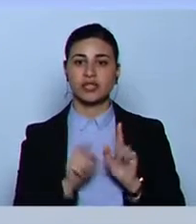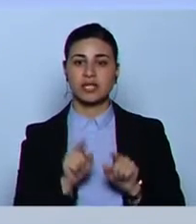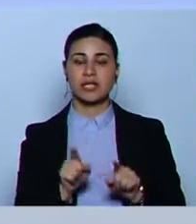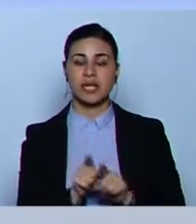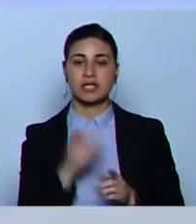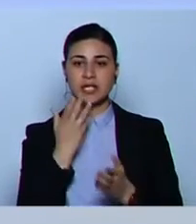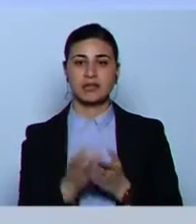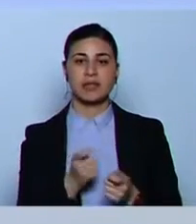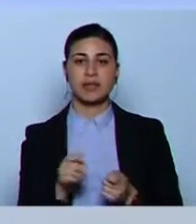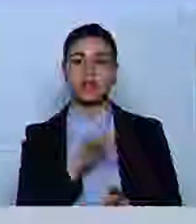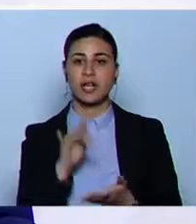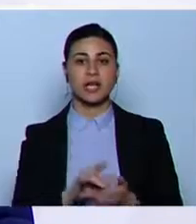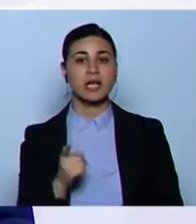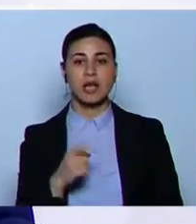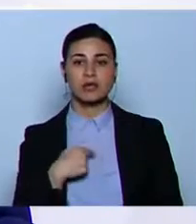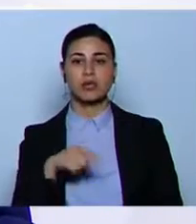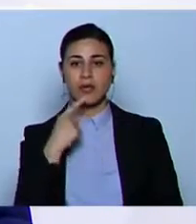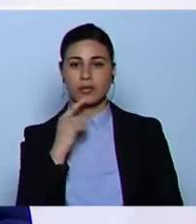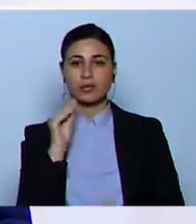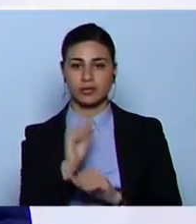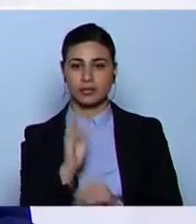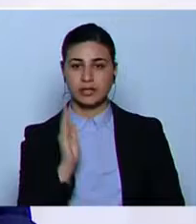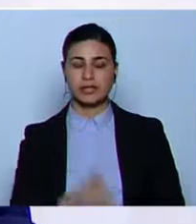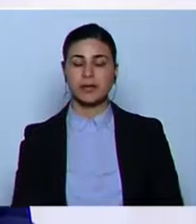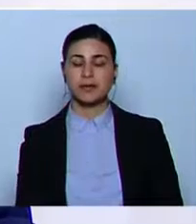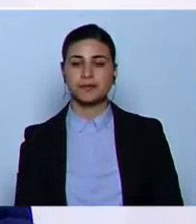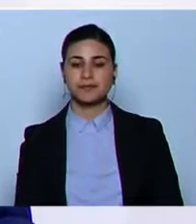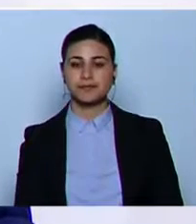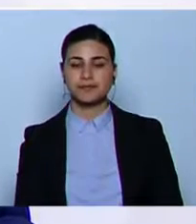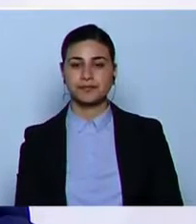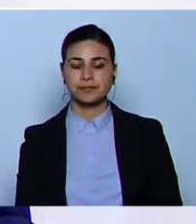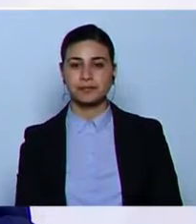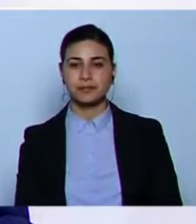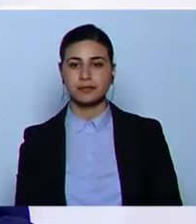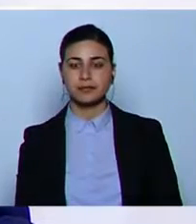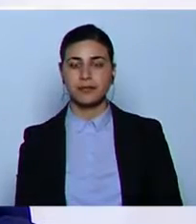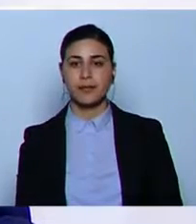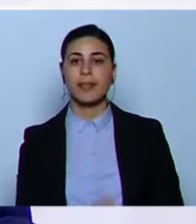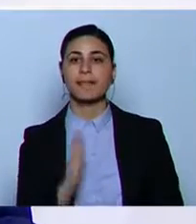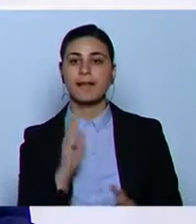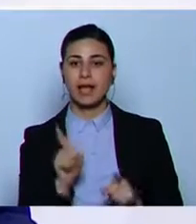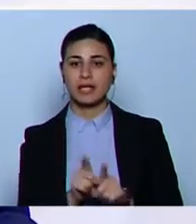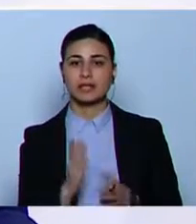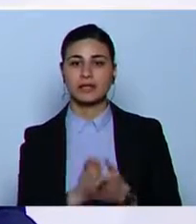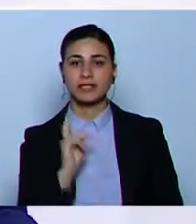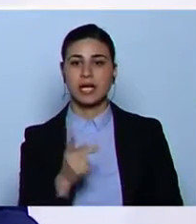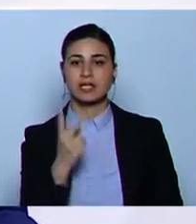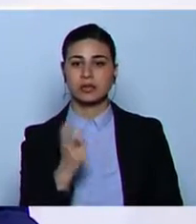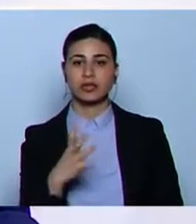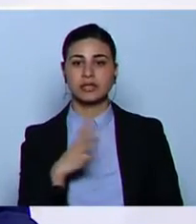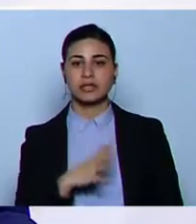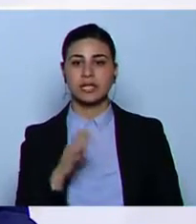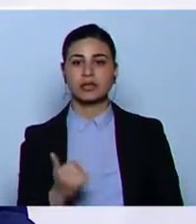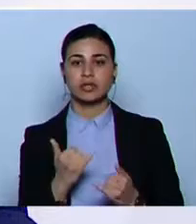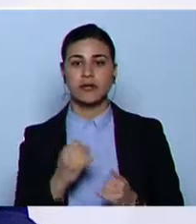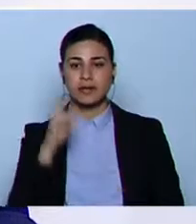წოდებული თვითმმართველი ქალაქია. რატო ეგრეთ წოდებული, ამასაც დავაკონკრეტებ. მაგრამ ასევე არის 1200 საქართველოს